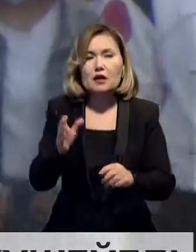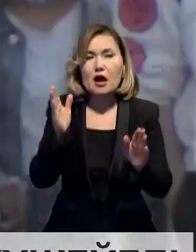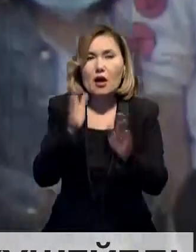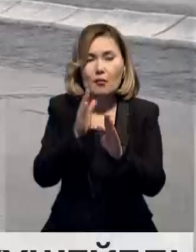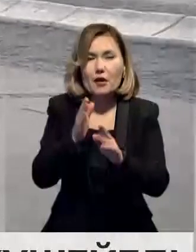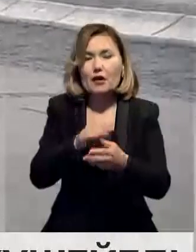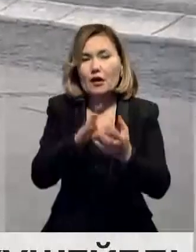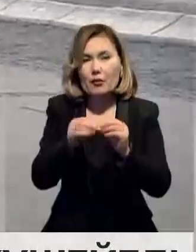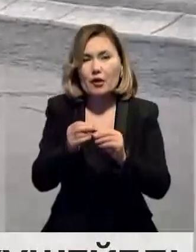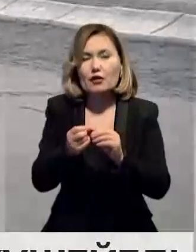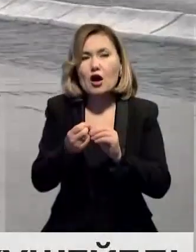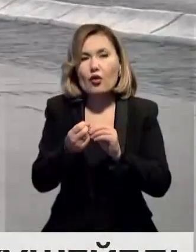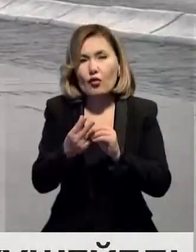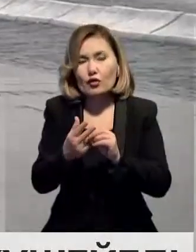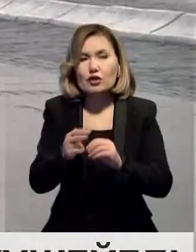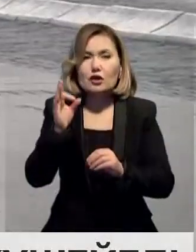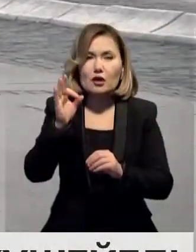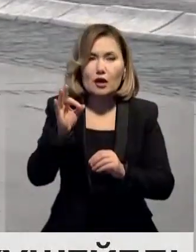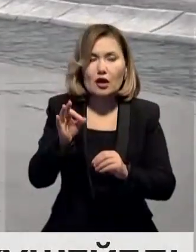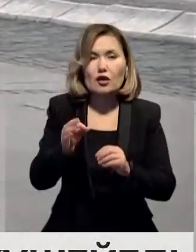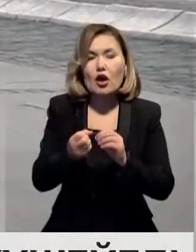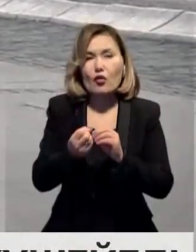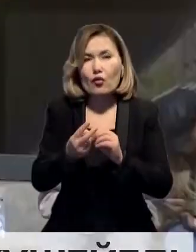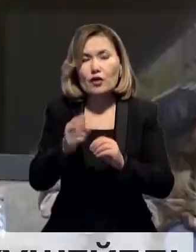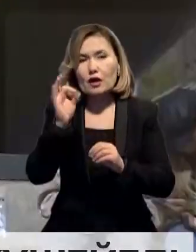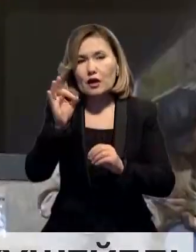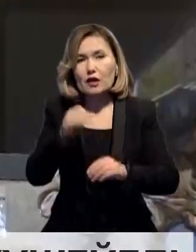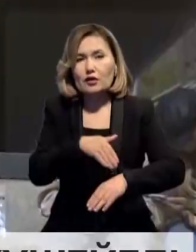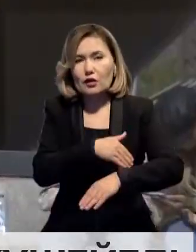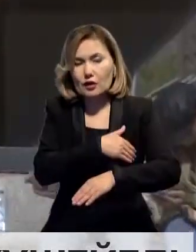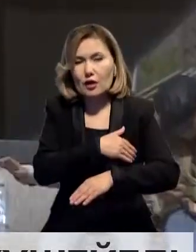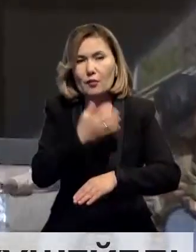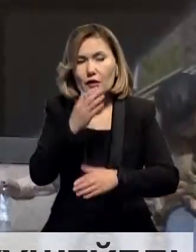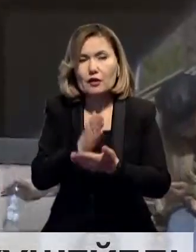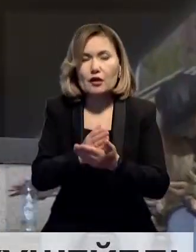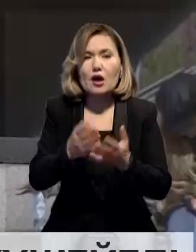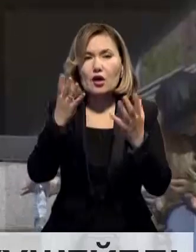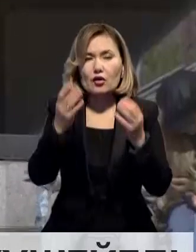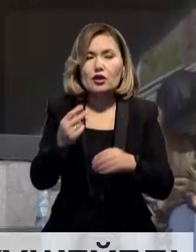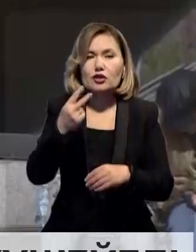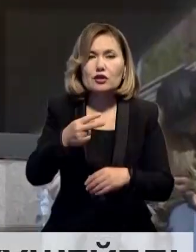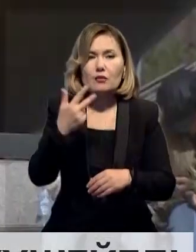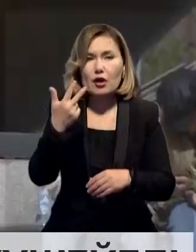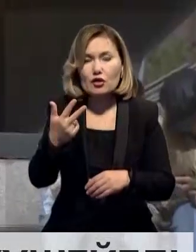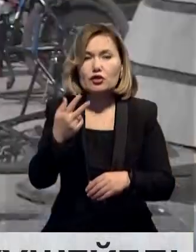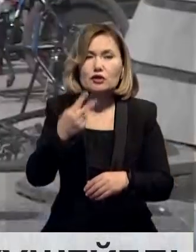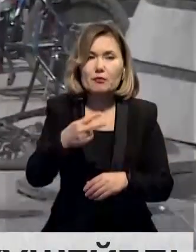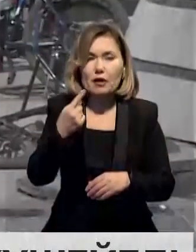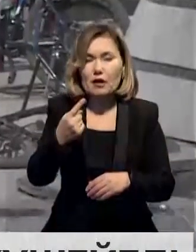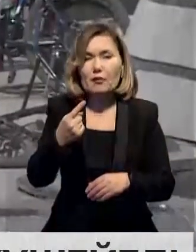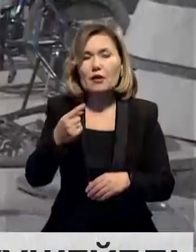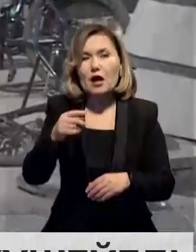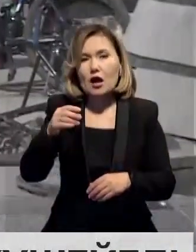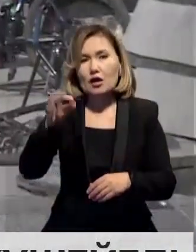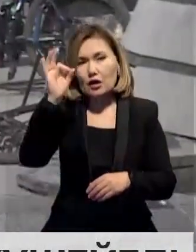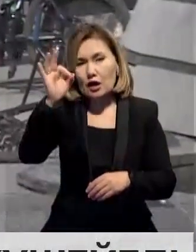температурасын түнде 11-13 градустан 10-12 градус жылыға дейін, ал күндіз 23-25 градустан 21 және 23